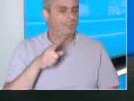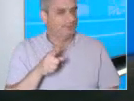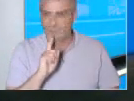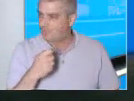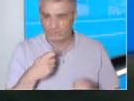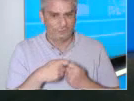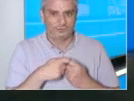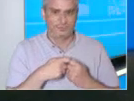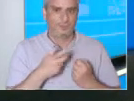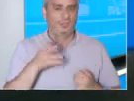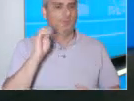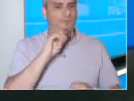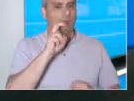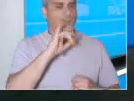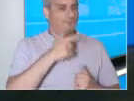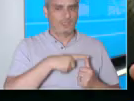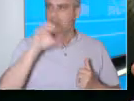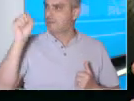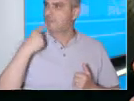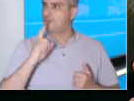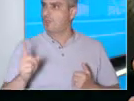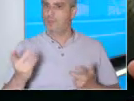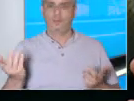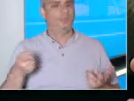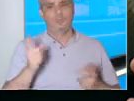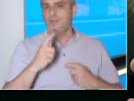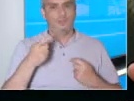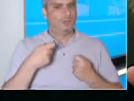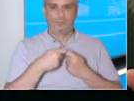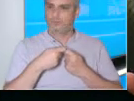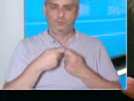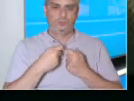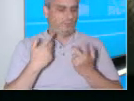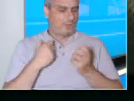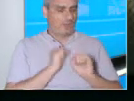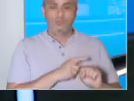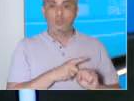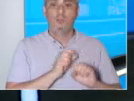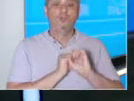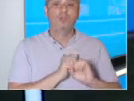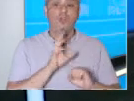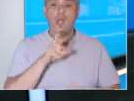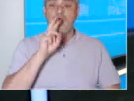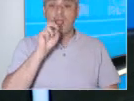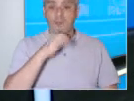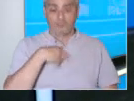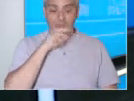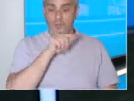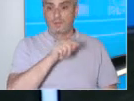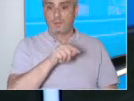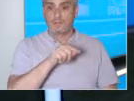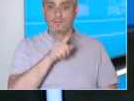לא עניין של הישענות. מנסור עבאס, כן. שם זה לא עניין, שם זה לא עניין של הישענות. ההישענות על רע"מ, שאנחנו מדברים